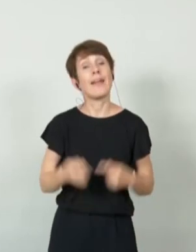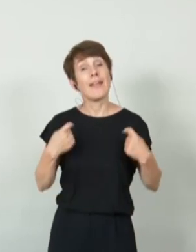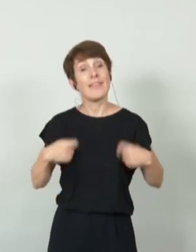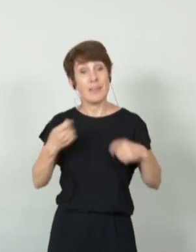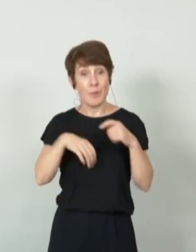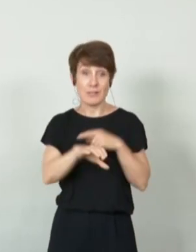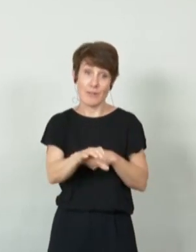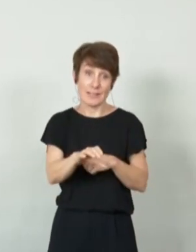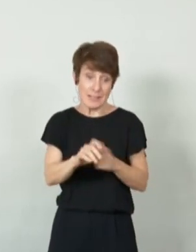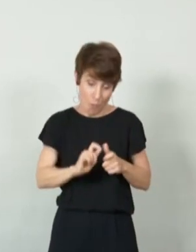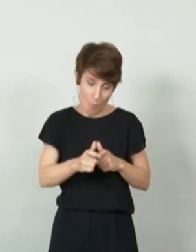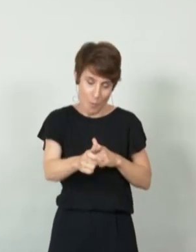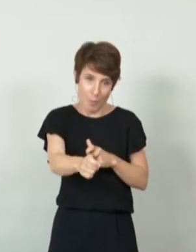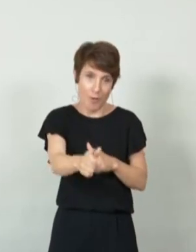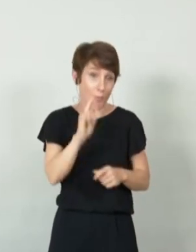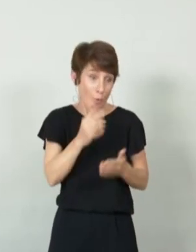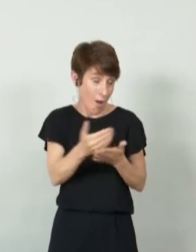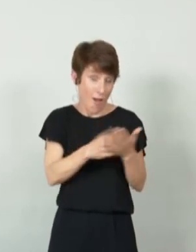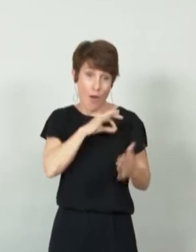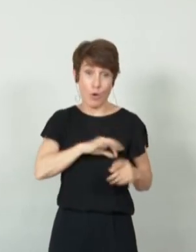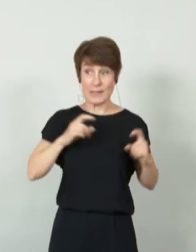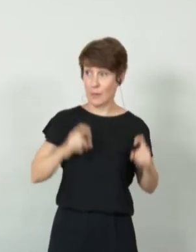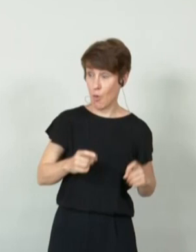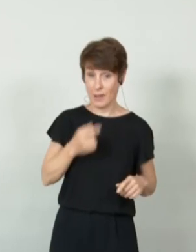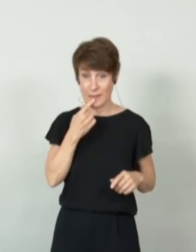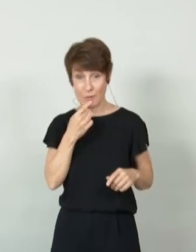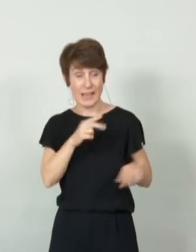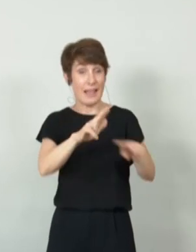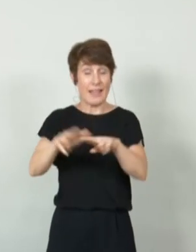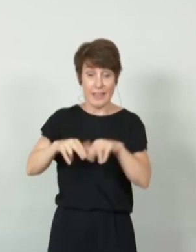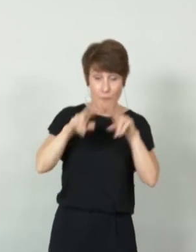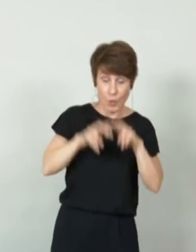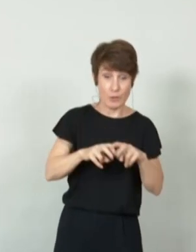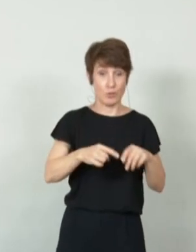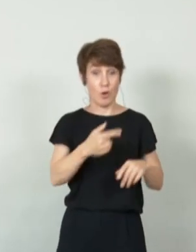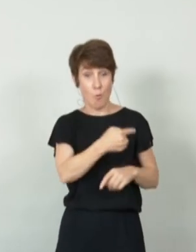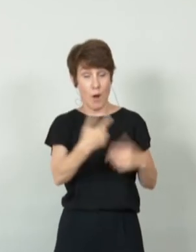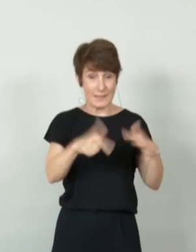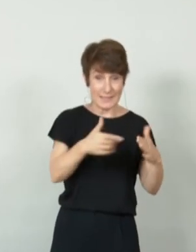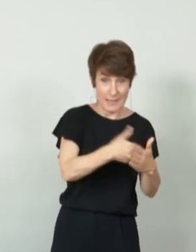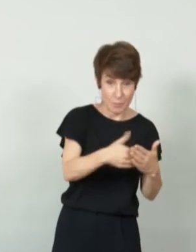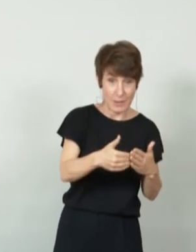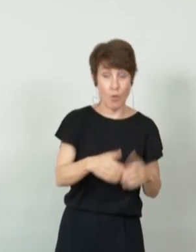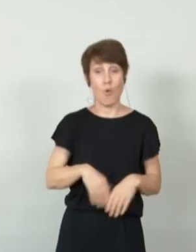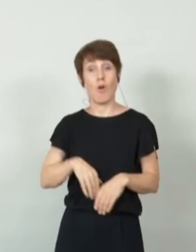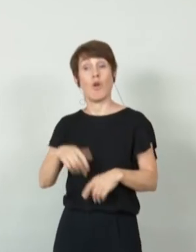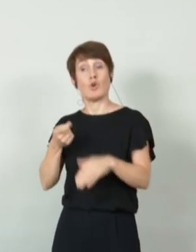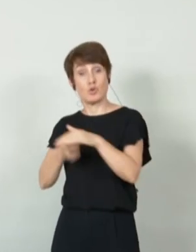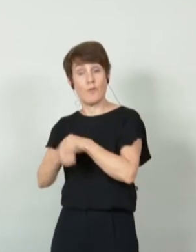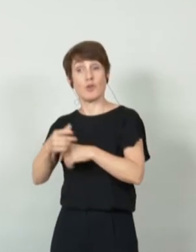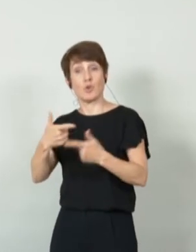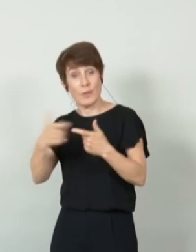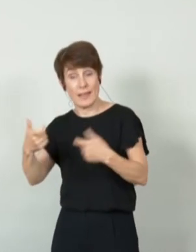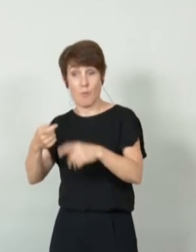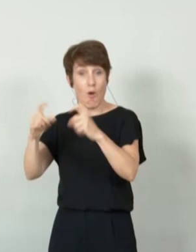impactées par ces moindres recettes 17 millions de mois sur les travaux études un million de moins sur les ZAC 2 millions de mois sur les subventions d'équipements et